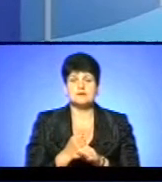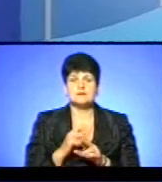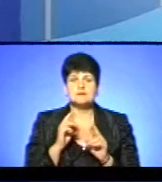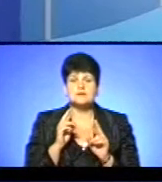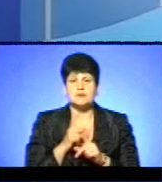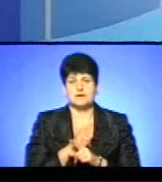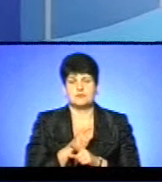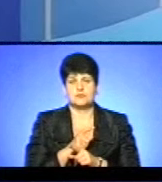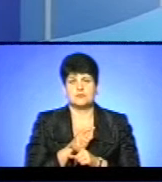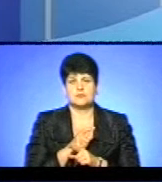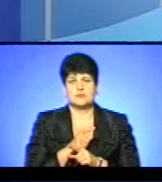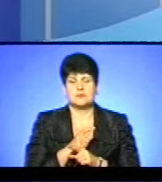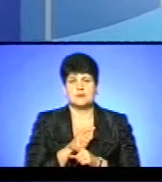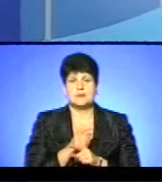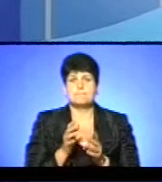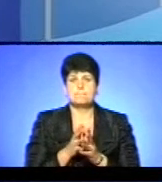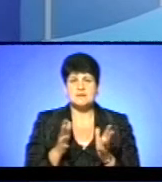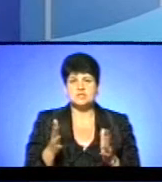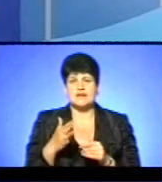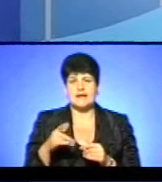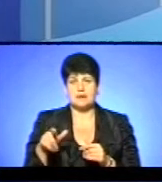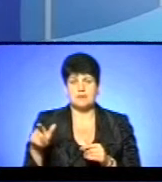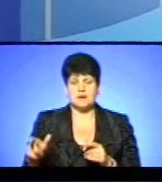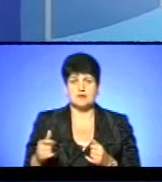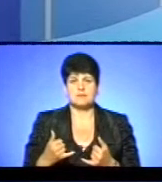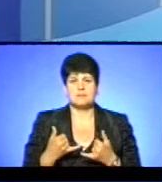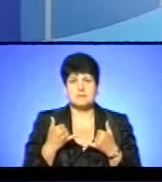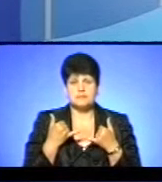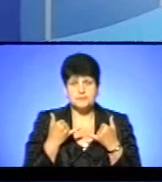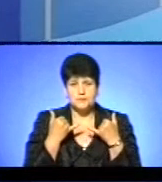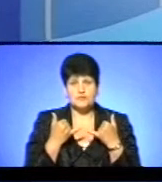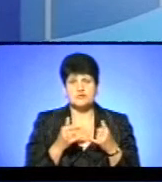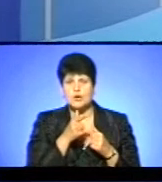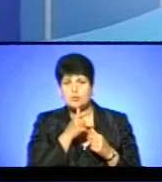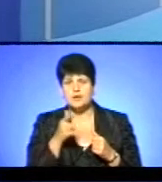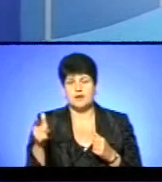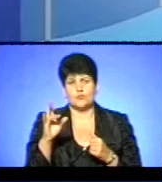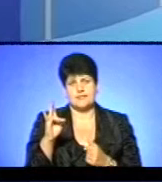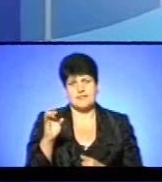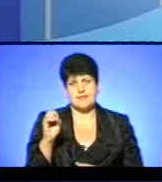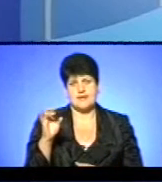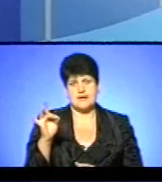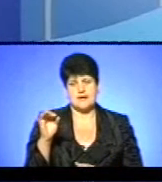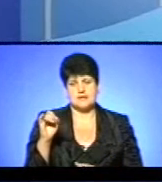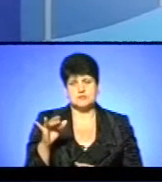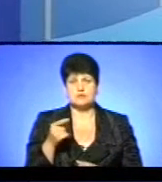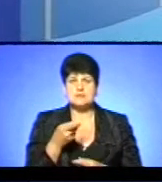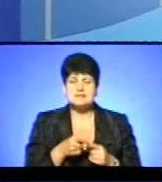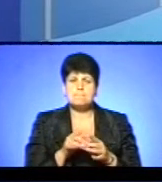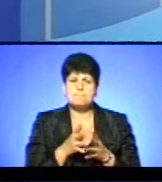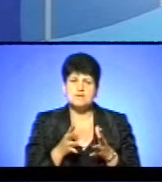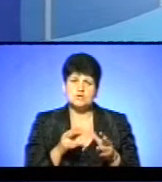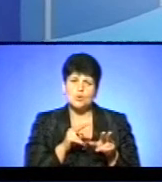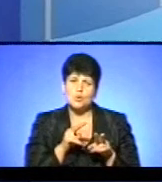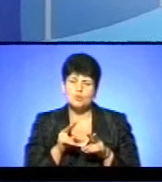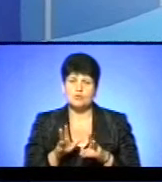Ну, мабуть, більше рибаки приділяють уваги періоду нересту, тому цей період такий більш вразливий, більше контрольований і більше